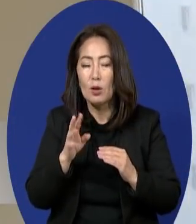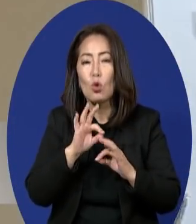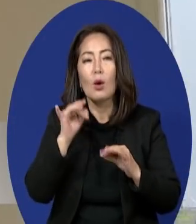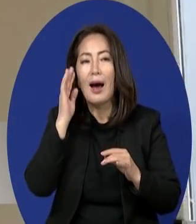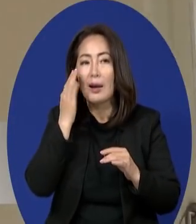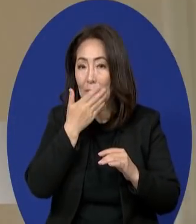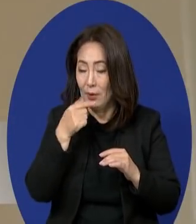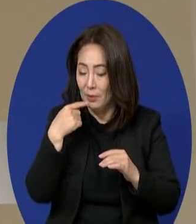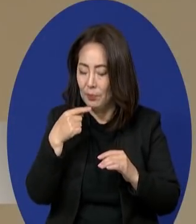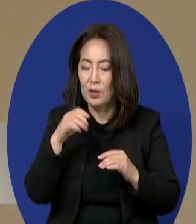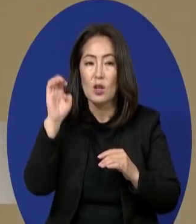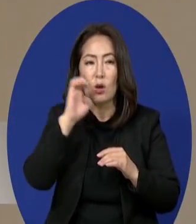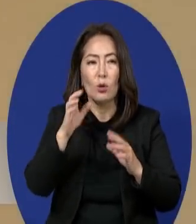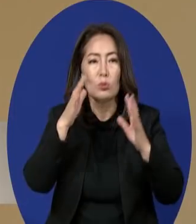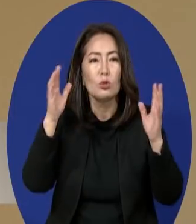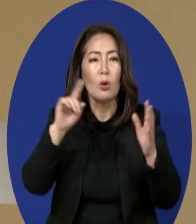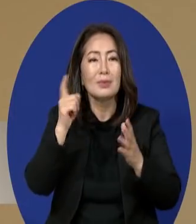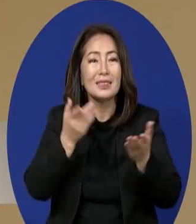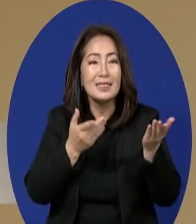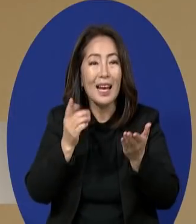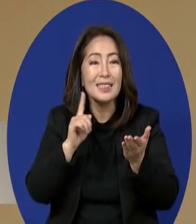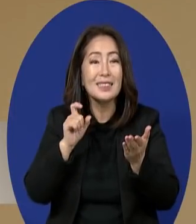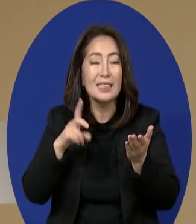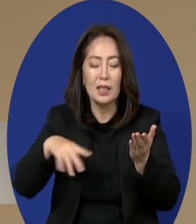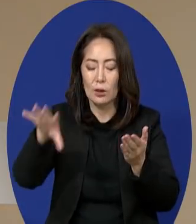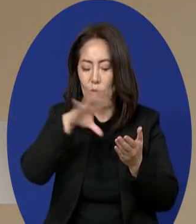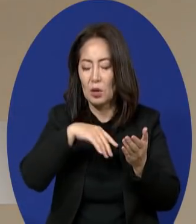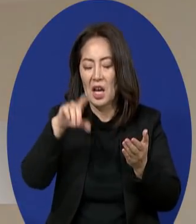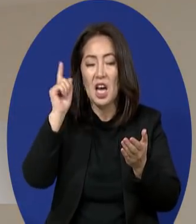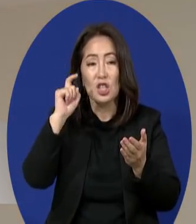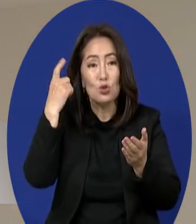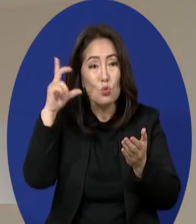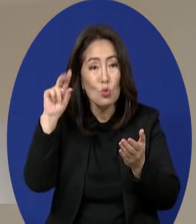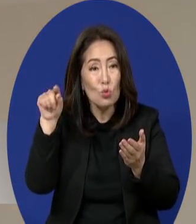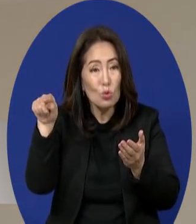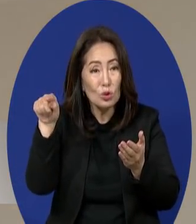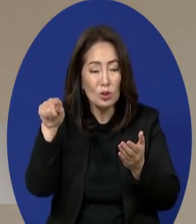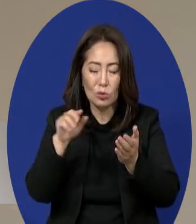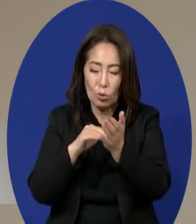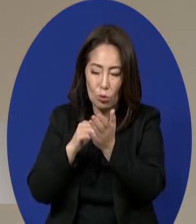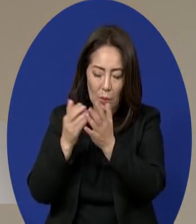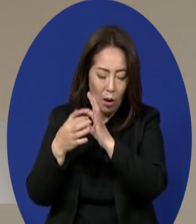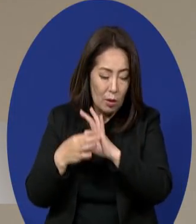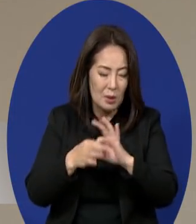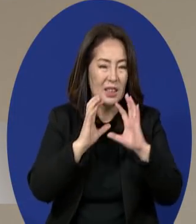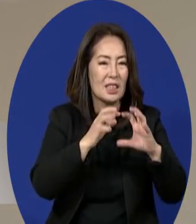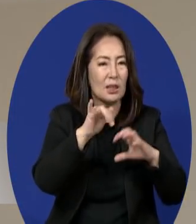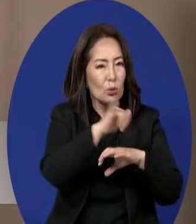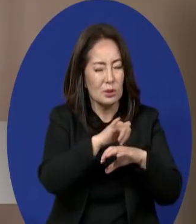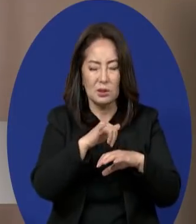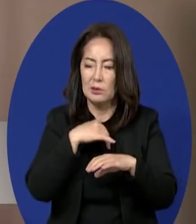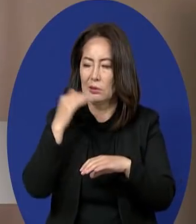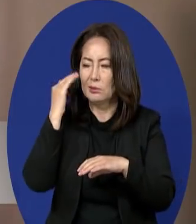За Европын том зах зээл эрчим хүчний хямралтай тулгарч байгаа нь дэлхийн бусад улс орнууд ч бас сөргөөр нөлөөлж болзошгүйг эдийн засагчид сануулж